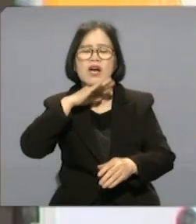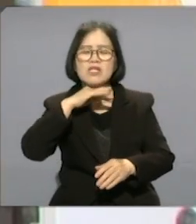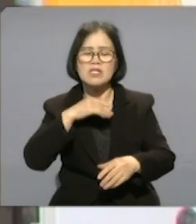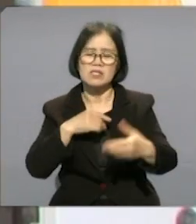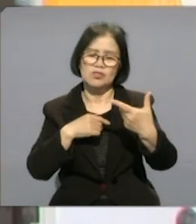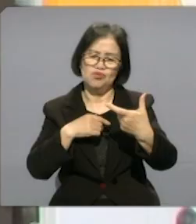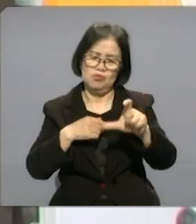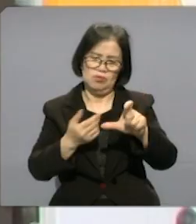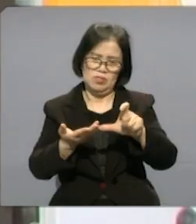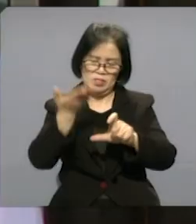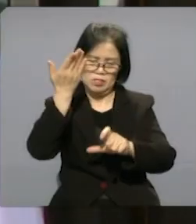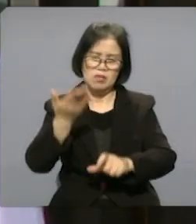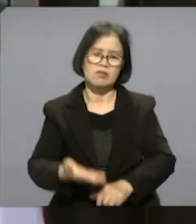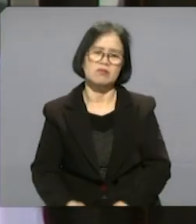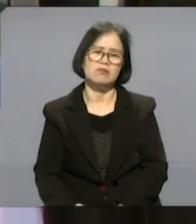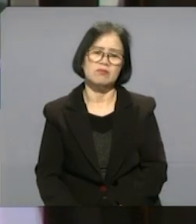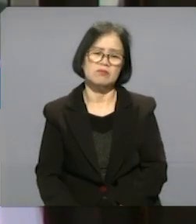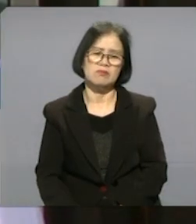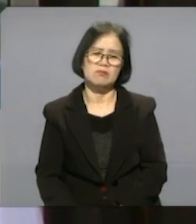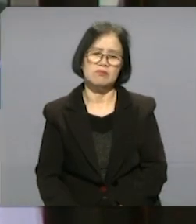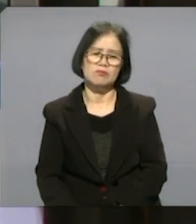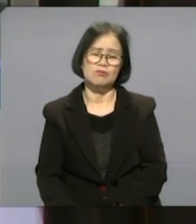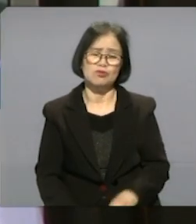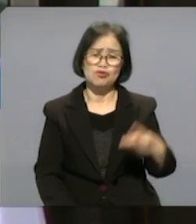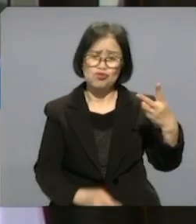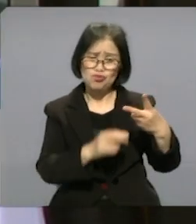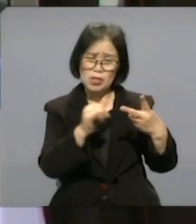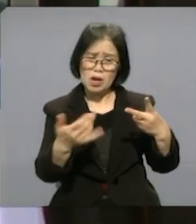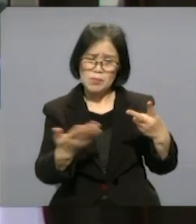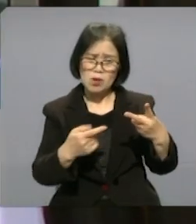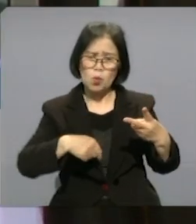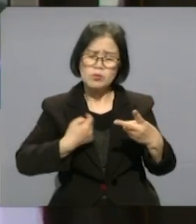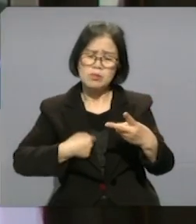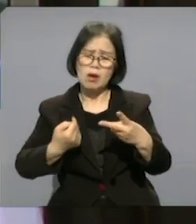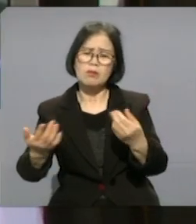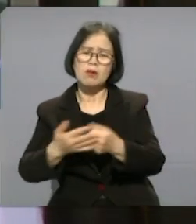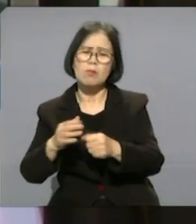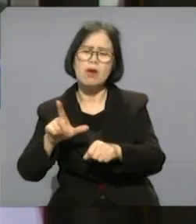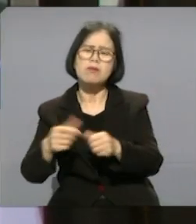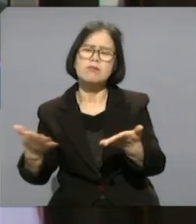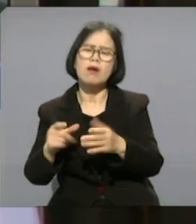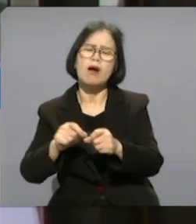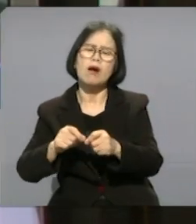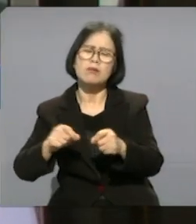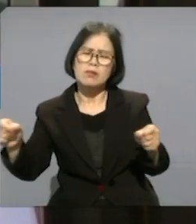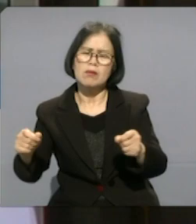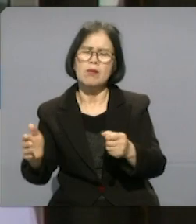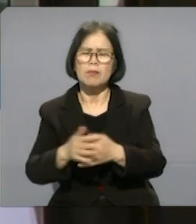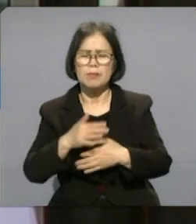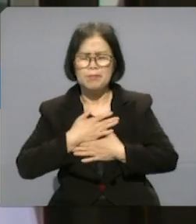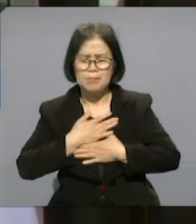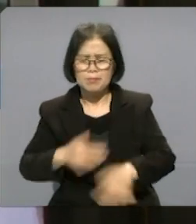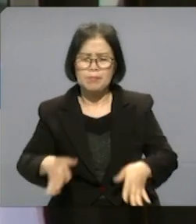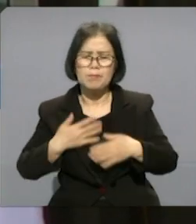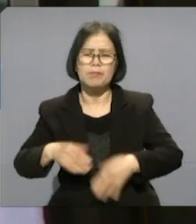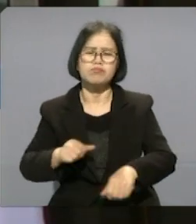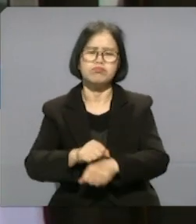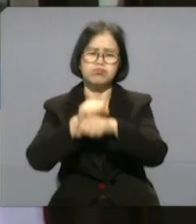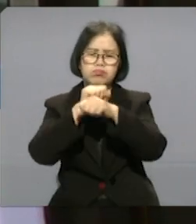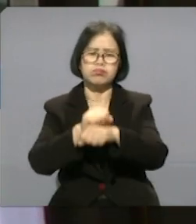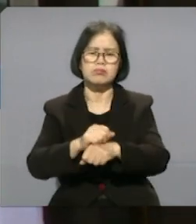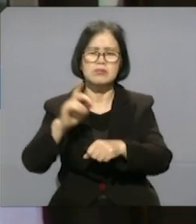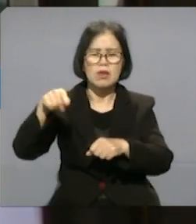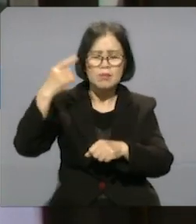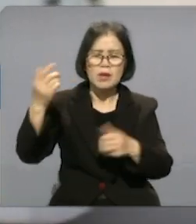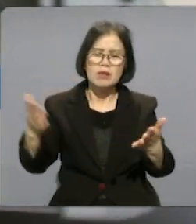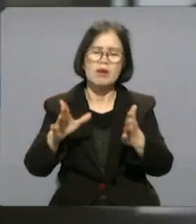넘습니다. 두 사람 먹을 혼자 하려니까 근무 시간이 길어져서 과로가 계속 쌓이는 상황입니다. 다음 날 일할